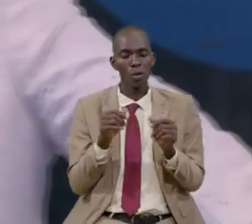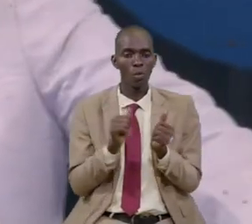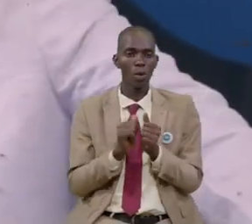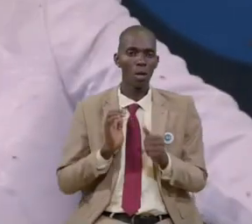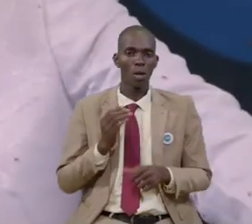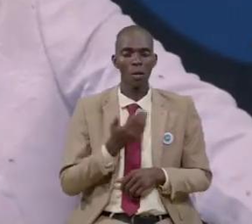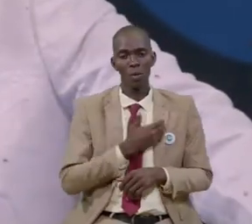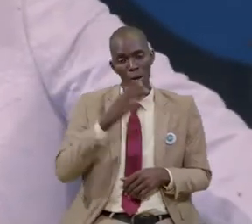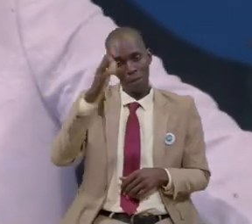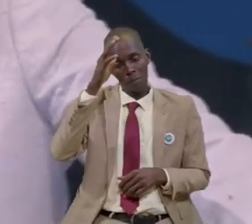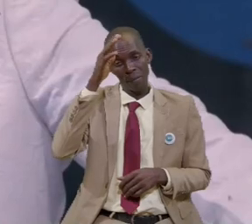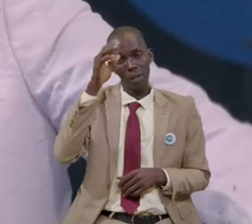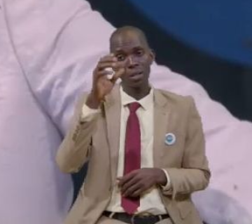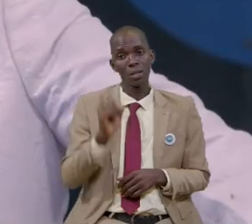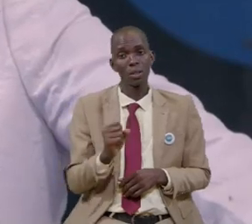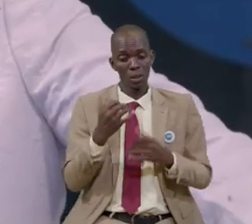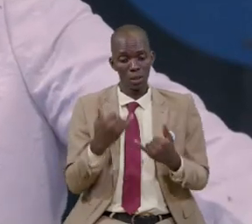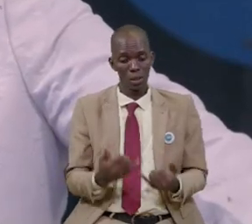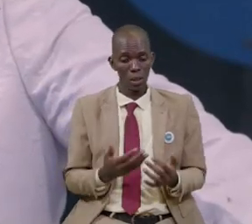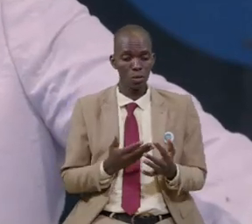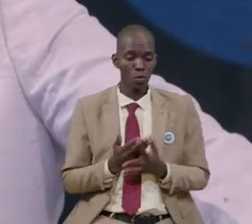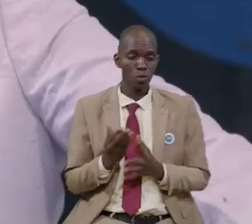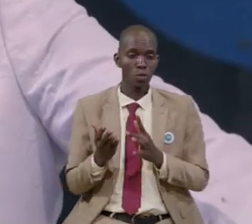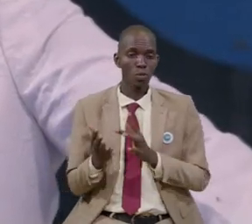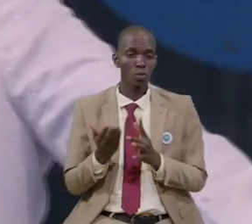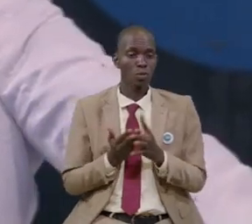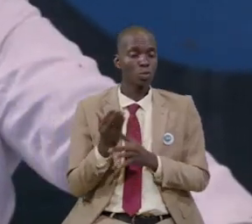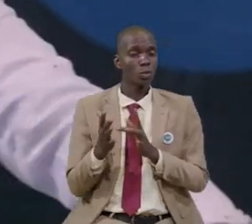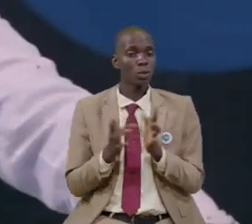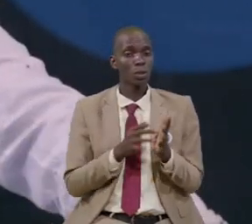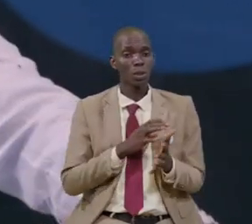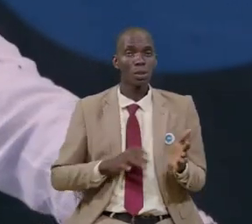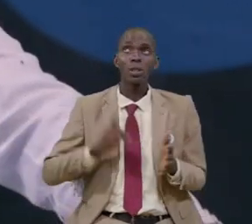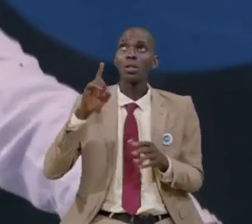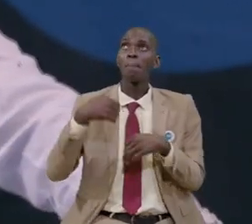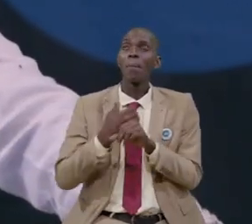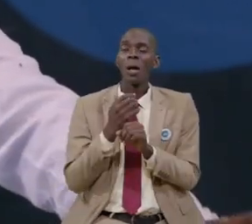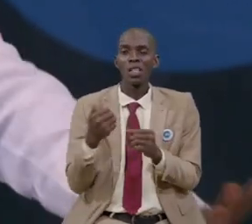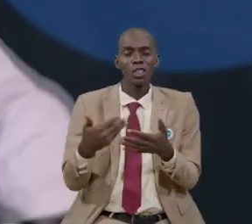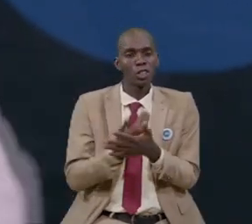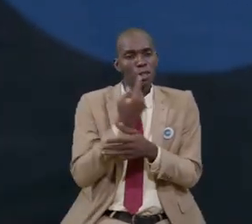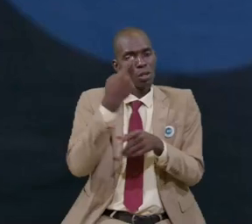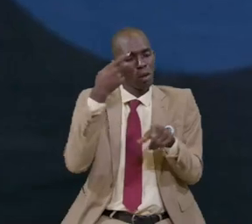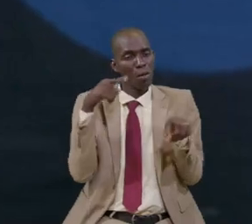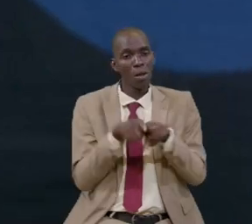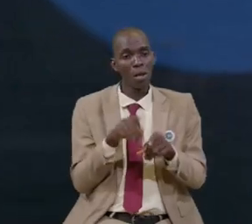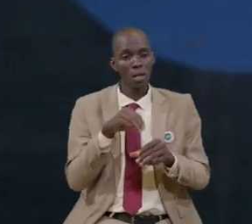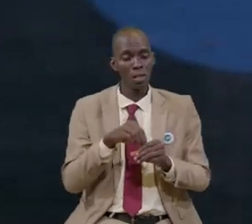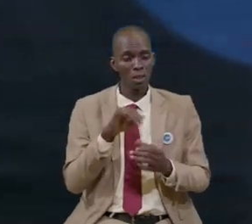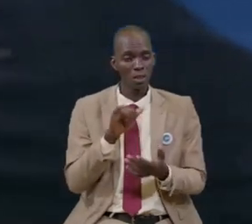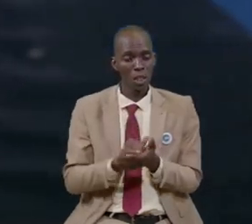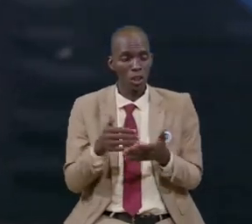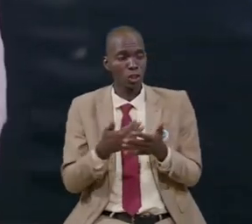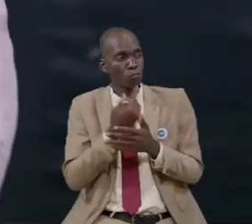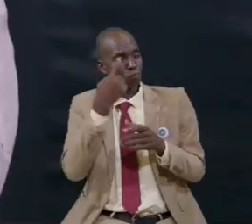pères, maintenant par Jésus-Christ. Il a fait une nouvelle alliance et dans cette nouvelle